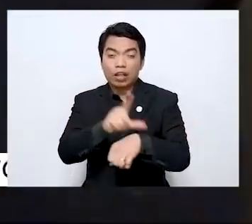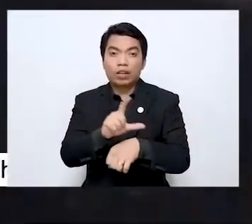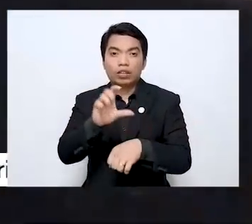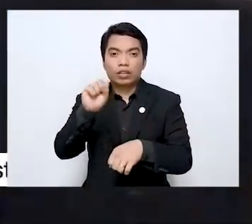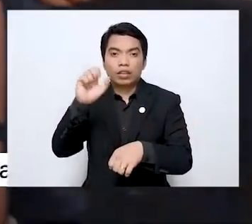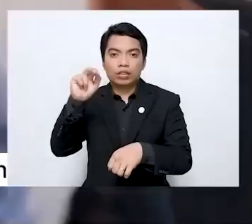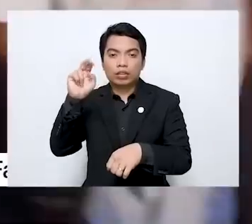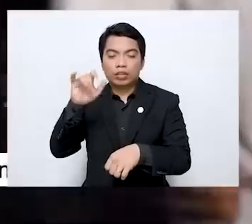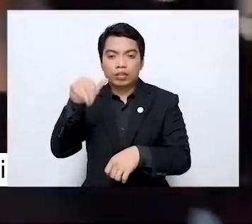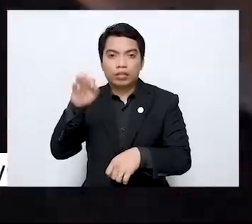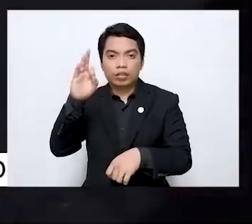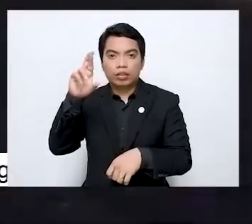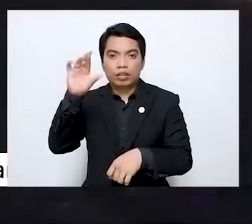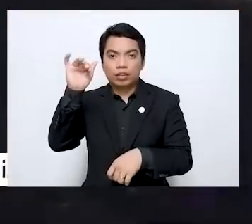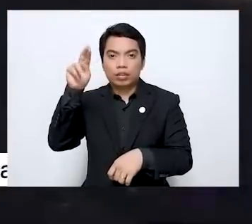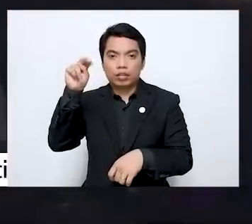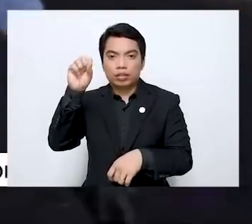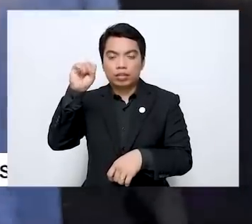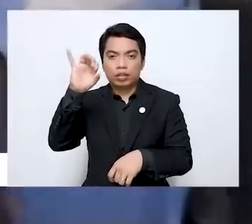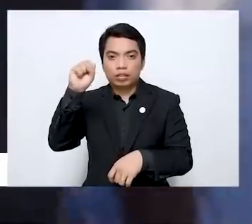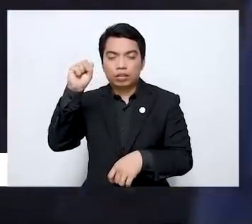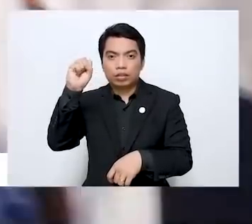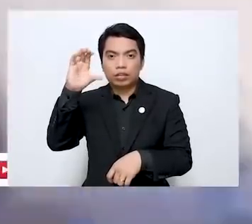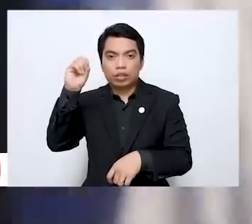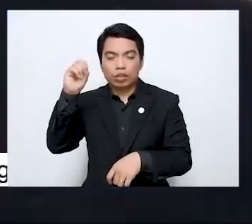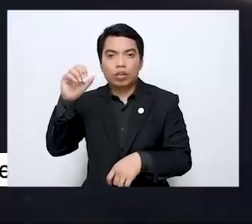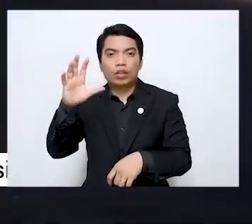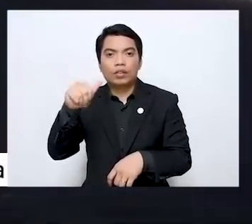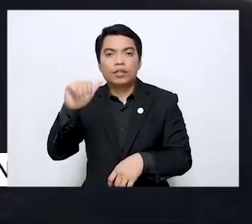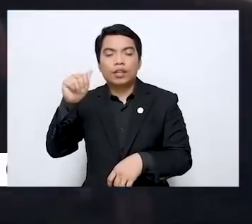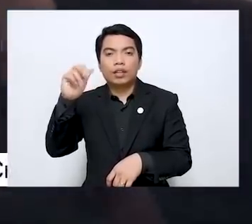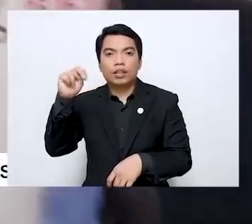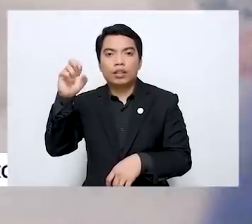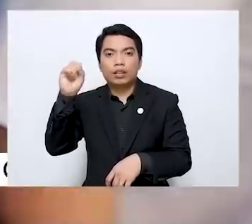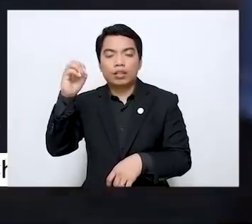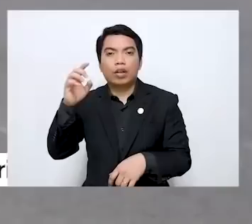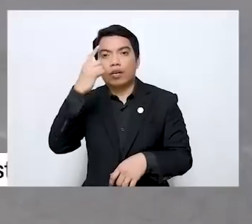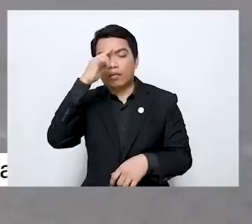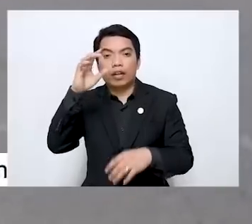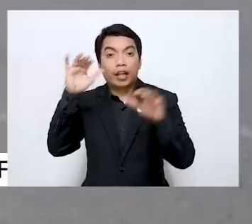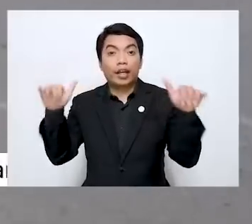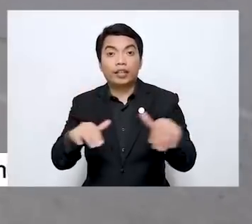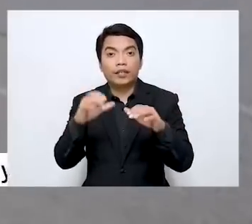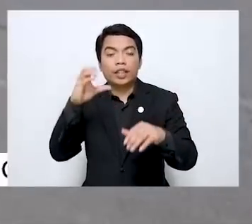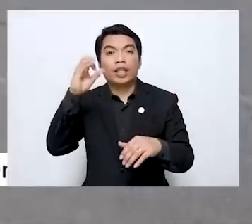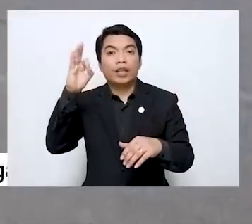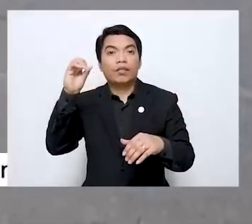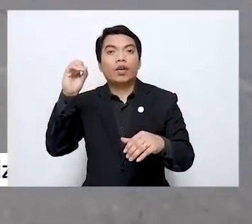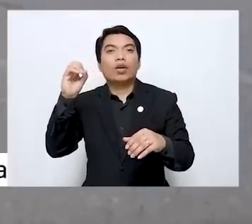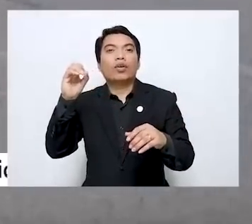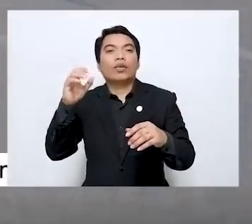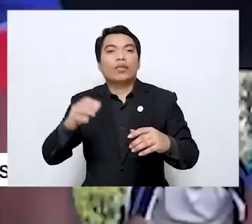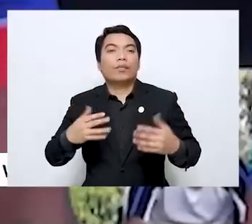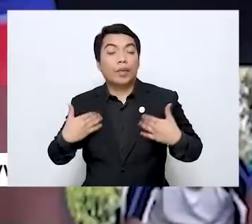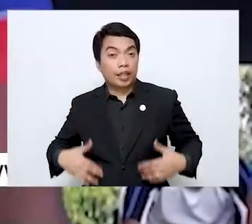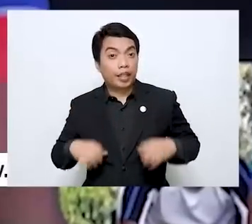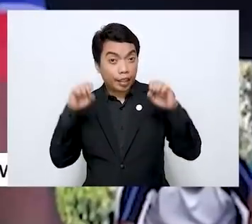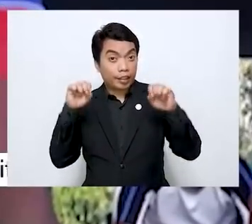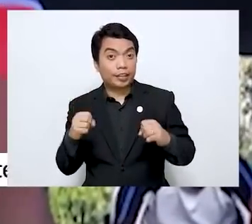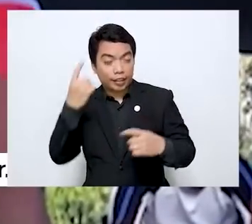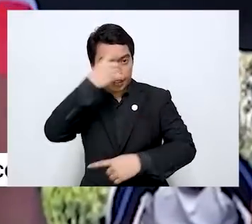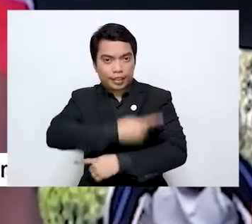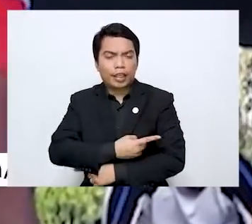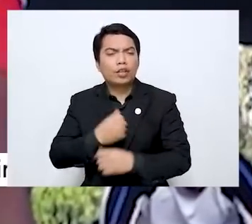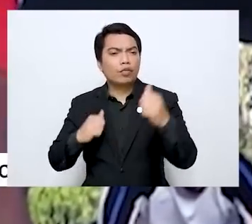San Francisco, Anao, sa kanilang aktibidad na CFO Fitness Day, habang sinusunod pa rin ang mga health and